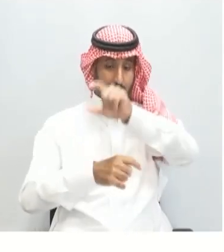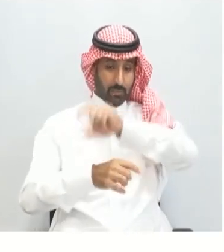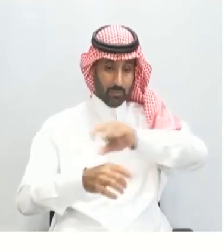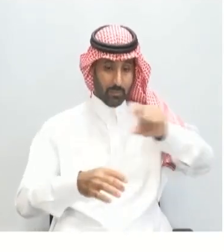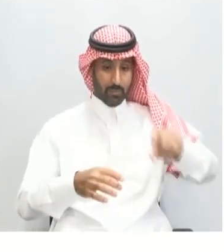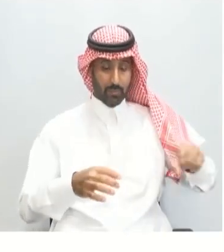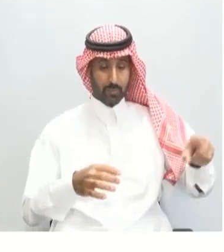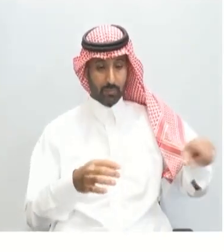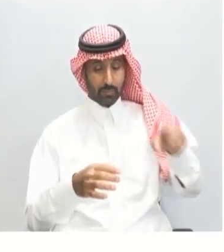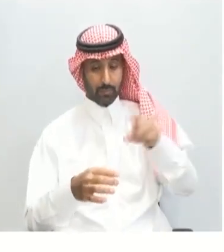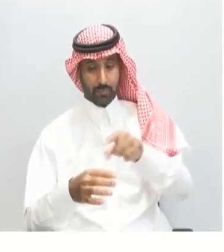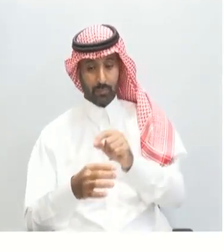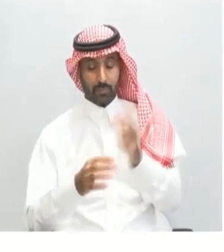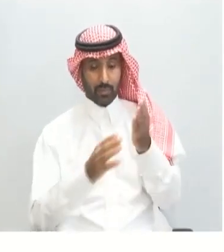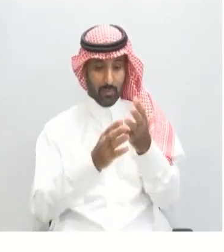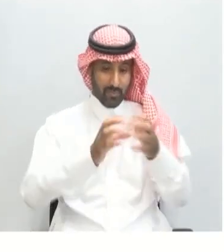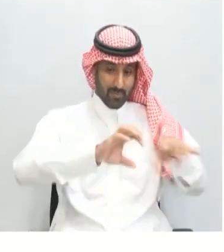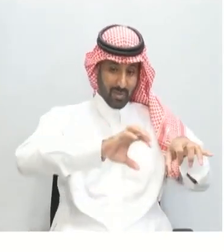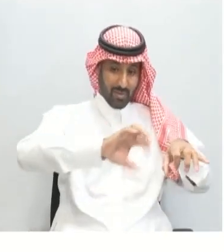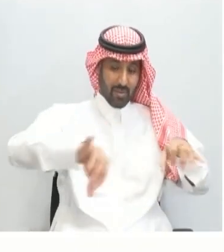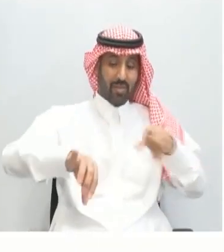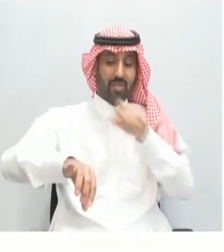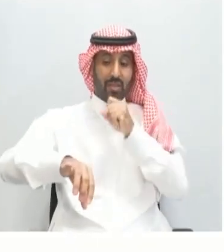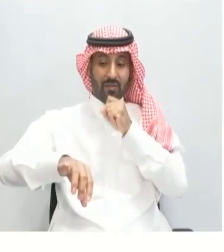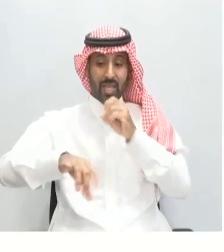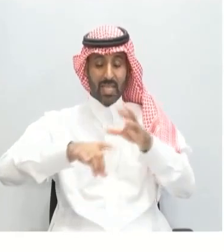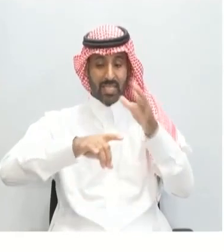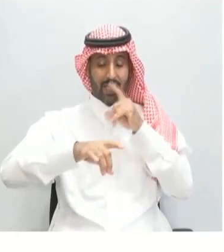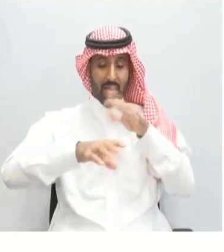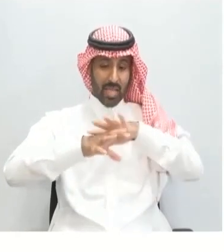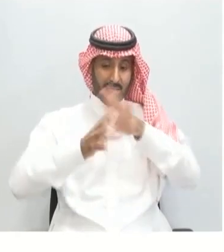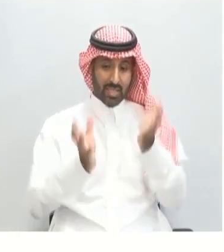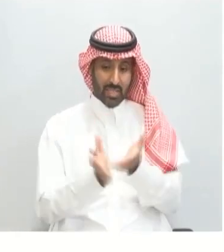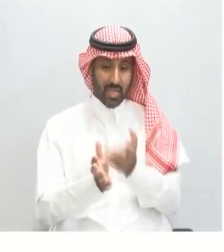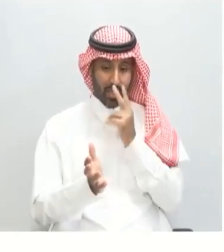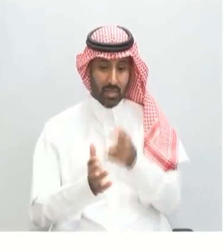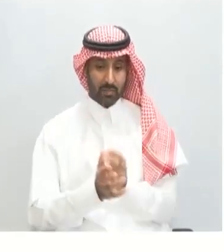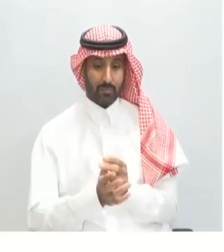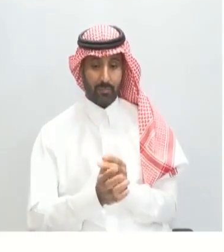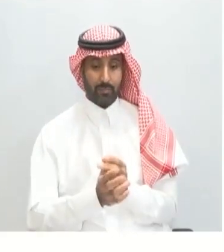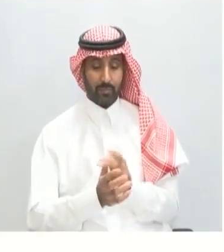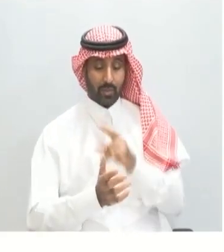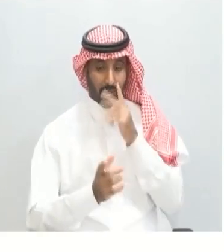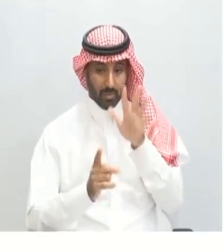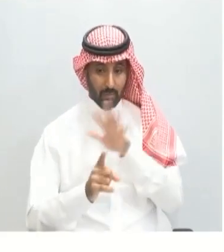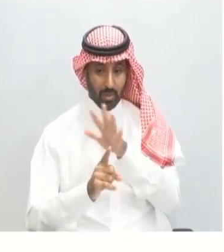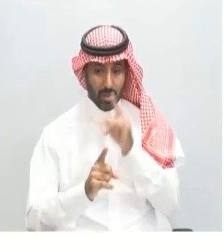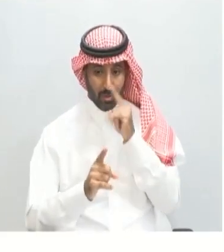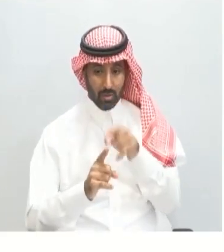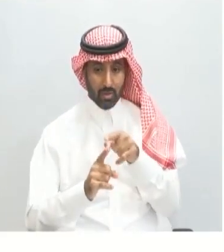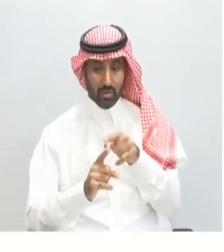وهو او هي مناطق ضعف في القشره الارضيه نلاحظ بعض الاثار كما حدث